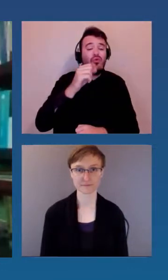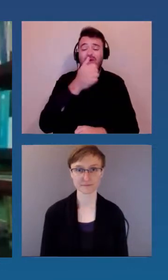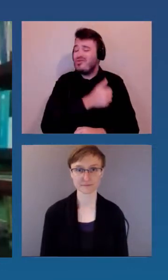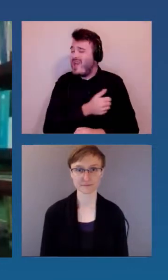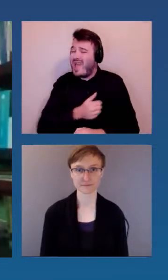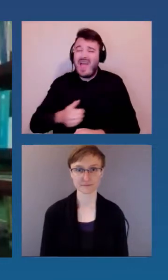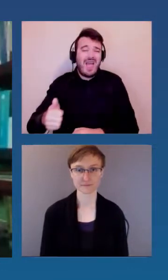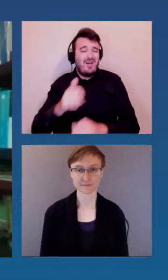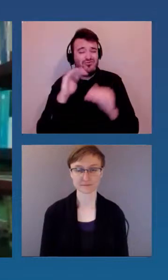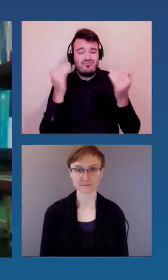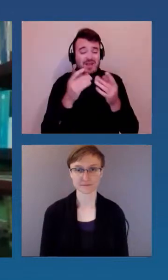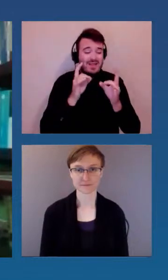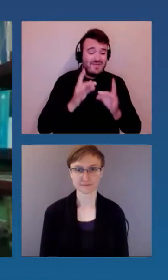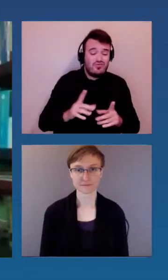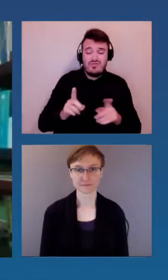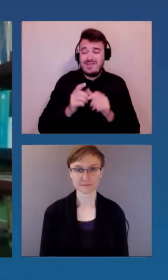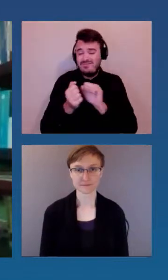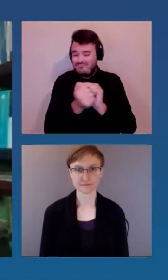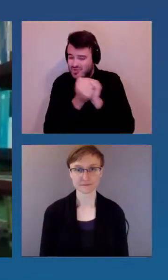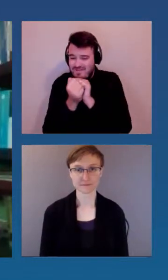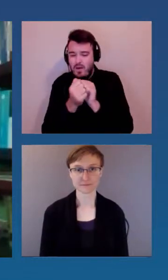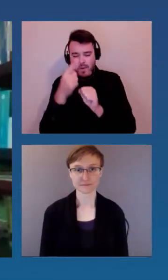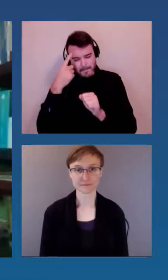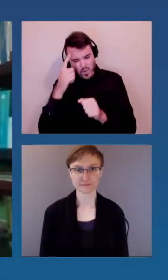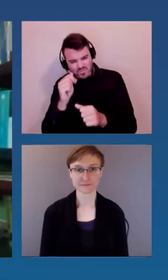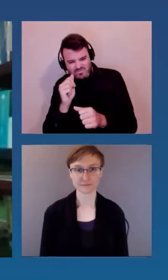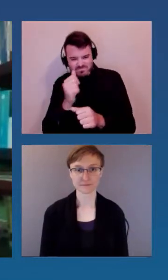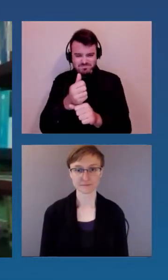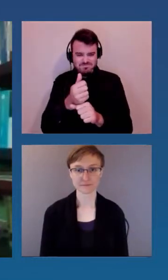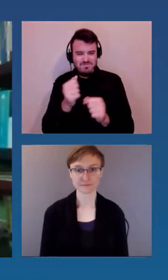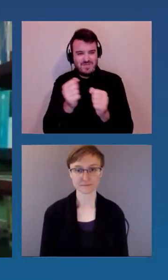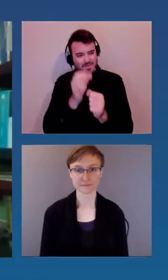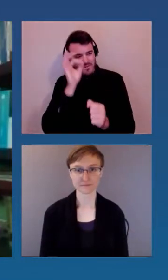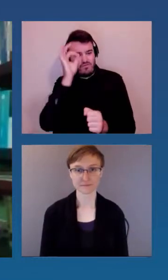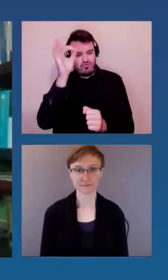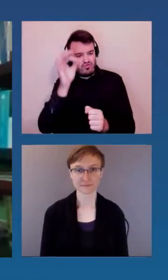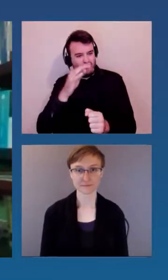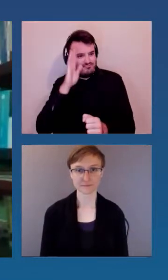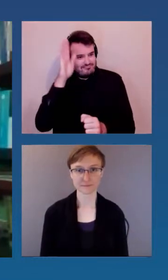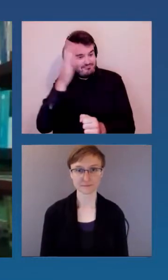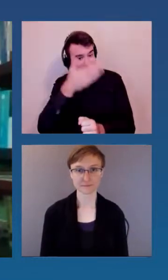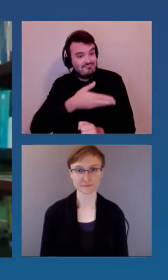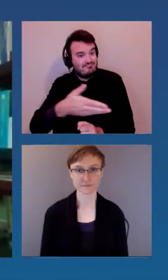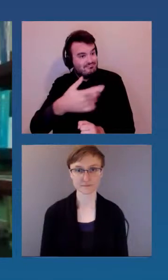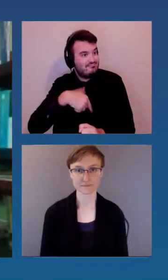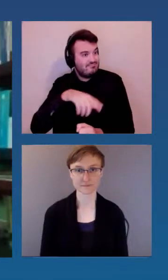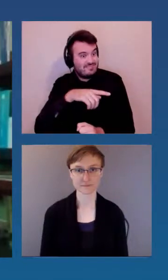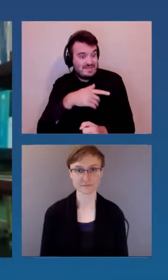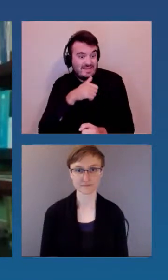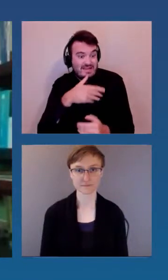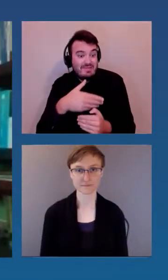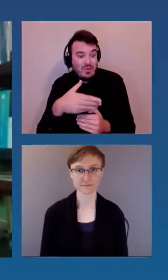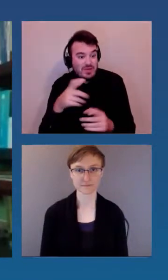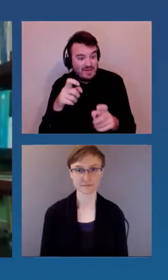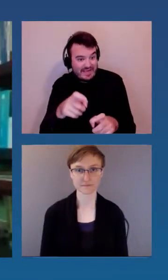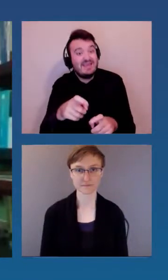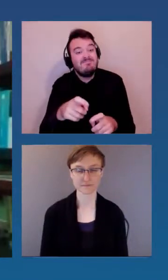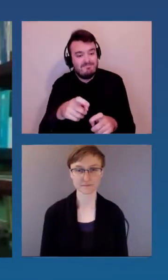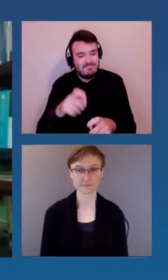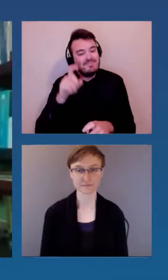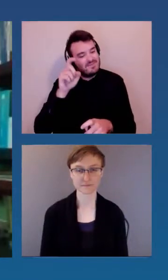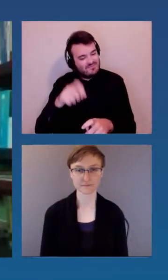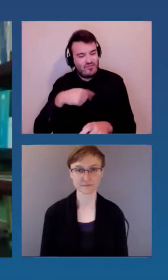le personnel. Le monde a changé, la Cité aussi, mais je répète notre hashtag La Cité ensemble parce que nous croyons